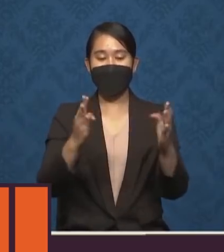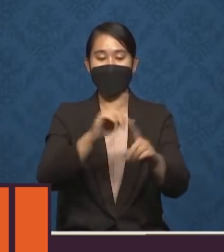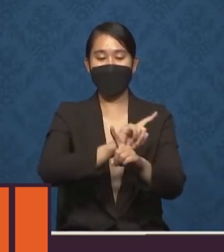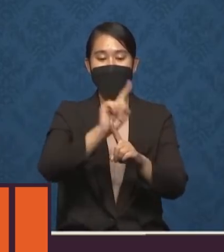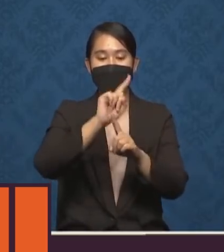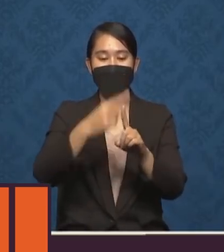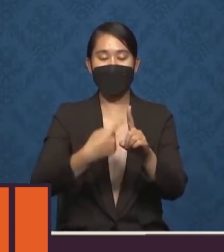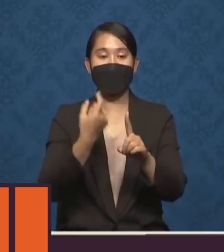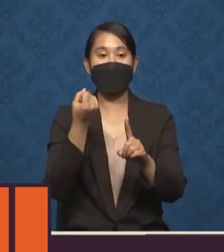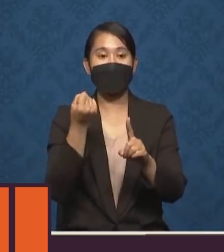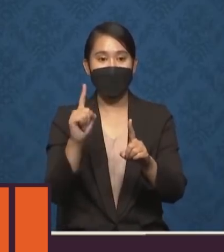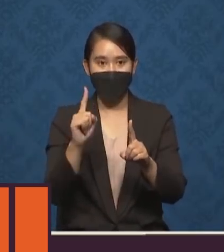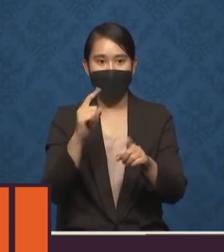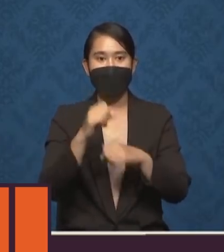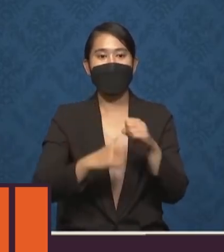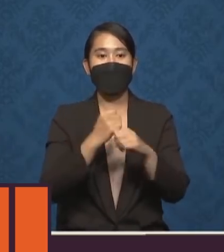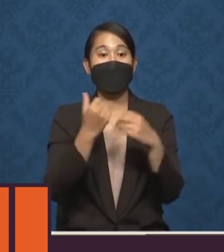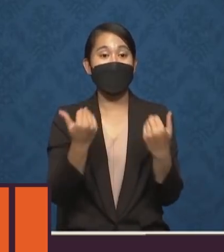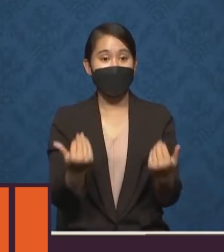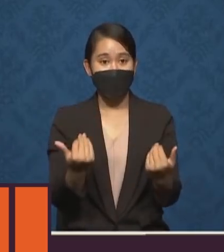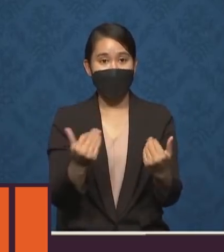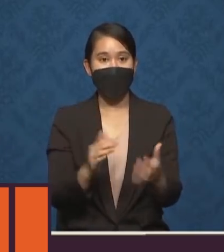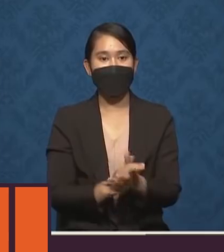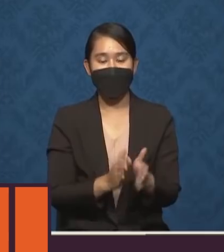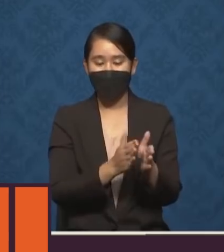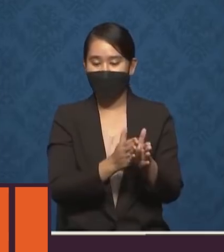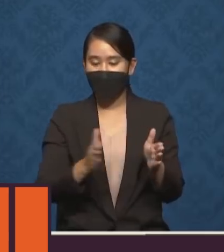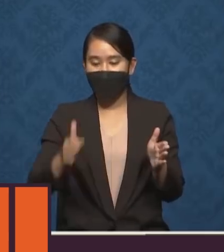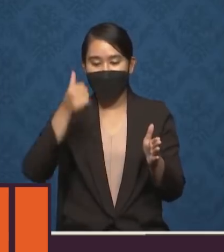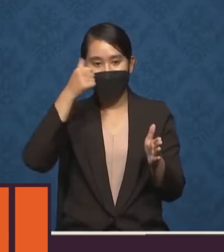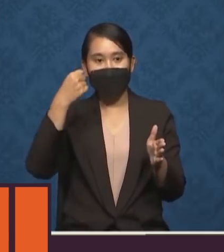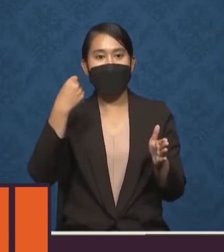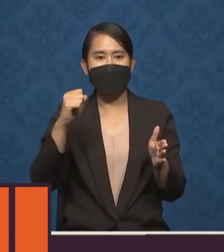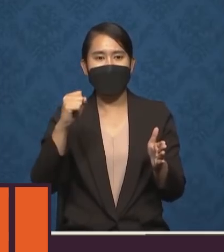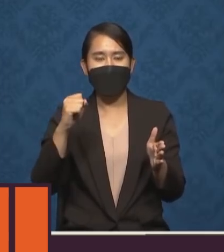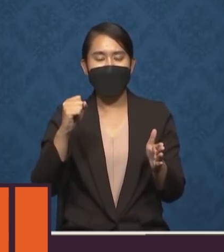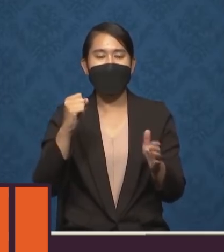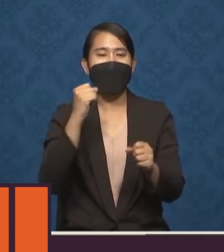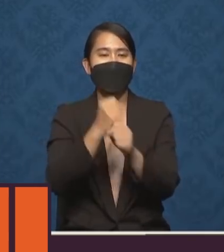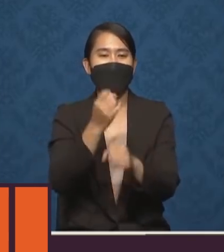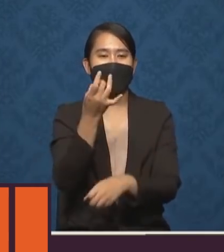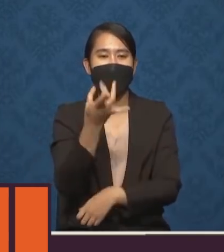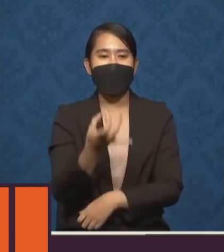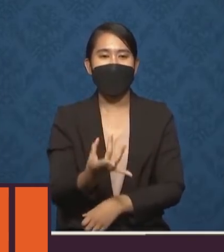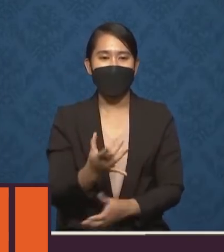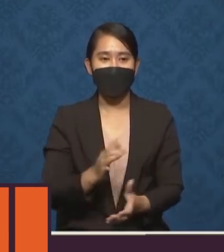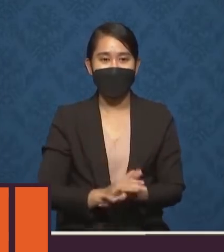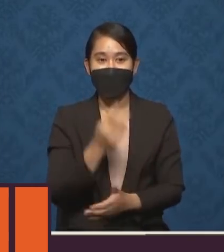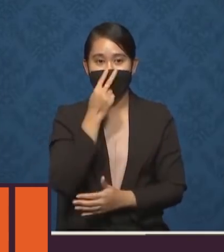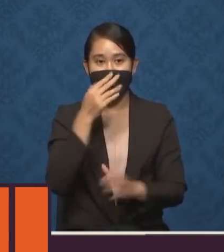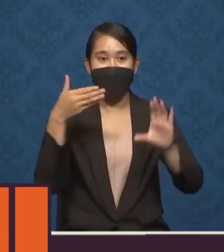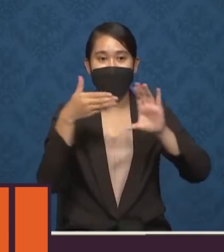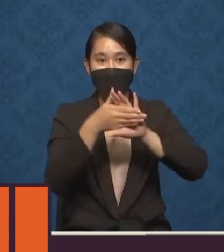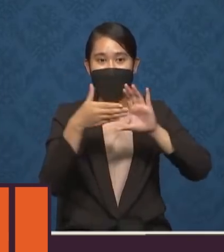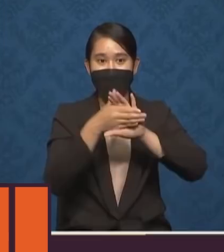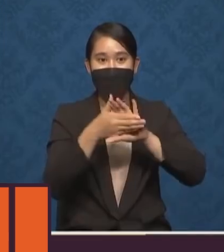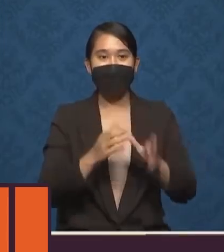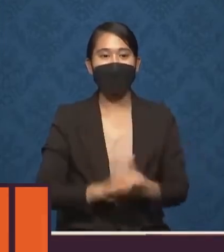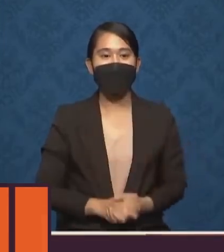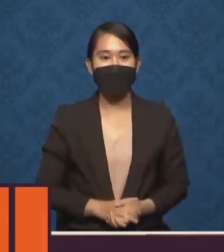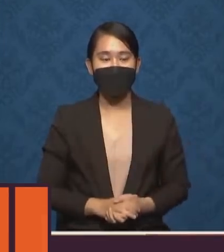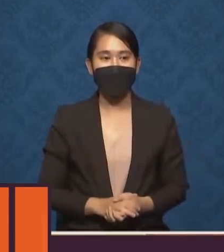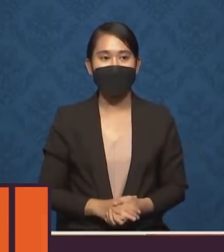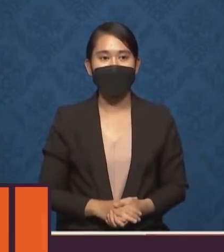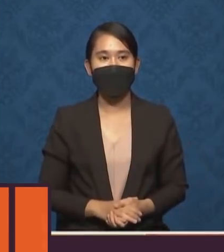พฤศจิกายน2560 40วันนี้เราทำอะไรไปได้แล้วบ้างขอใส่ขึ้นด้วยนะครับไปสุด